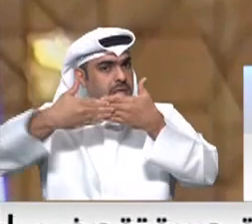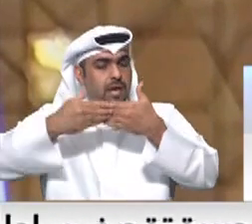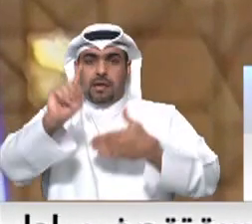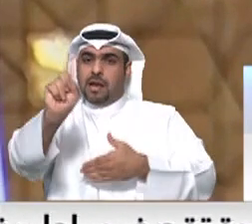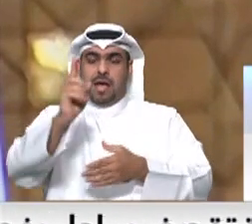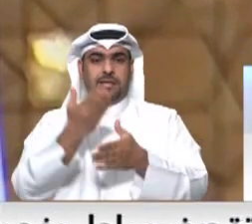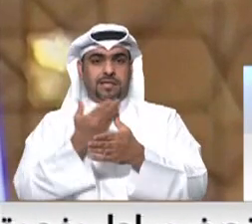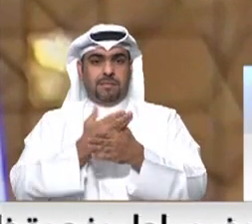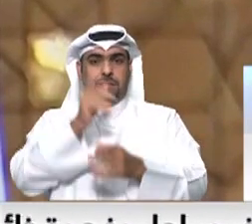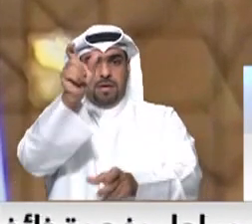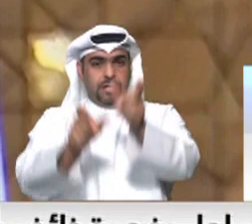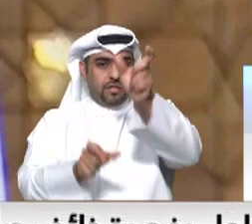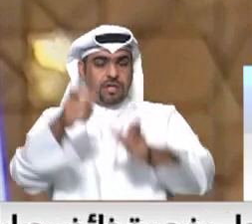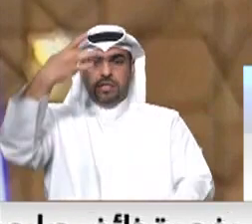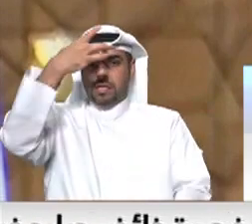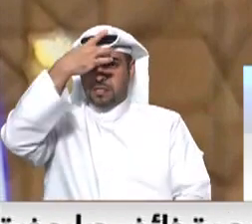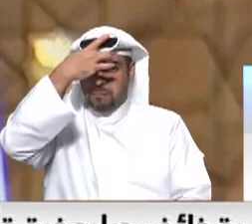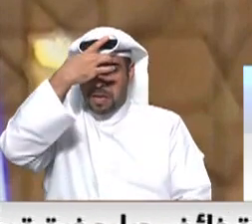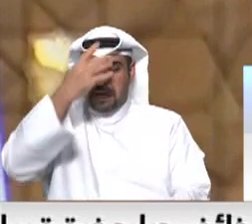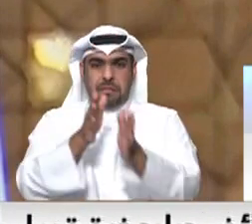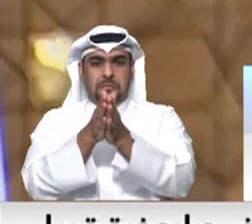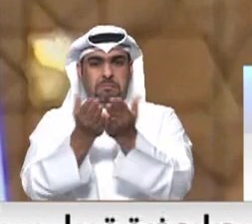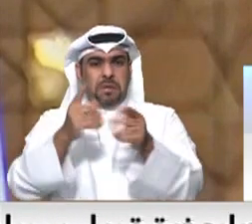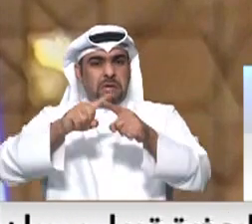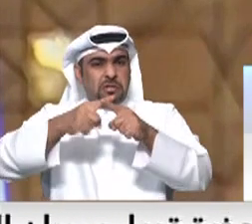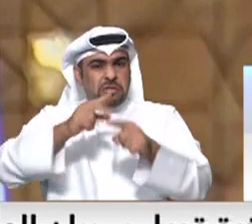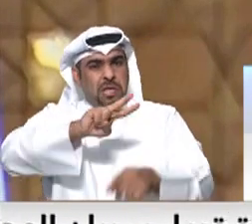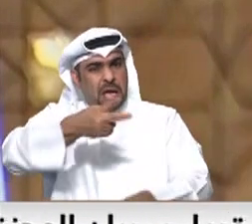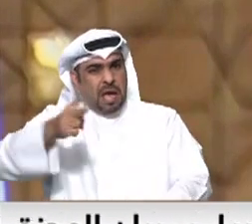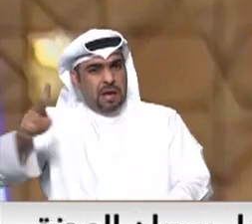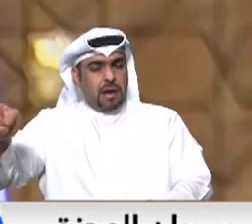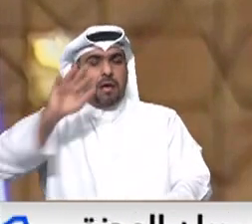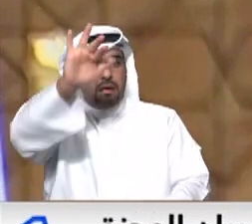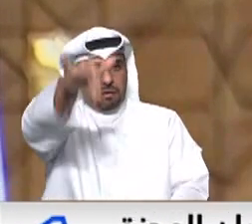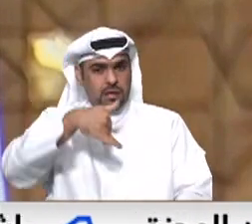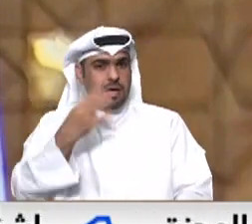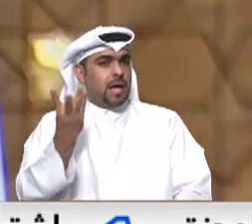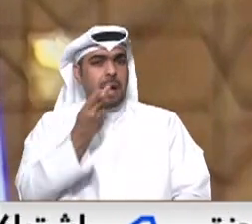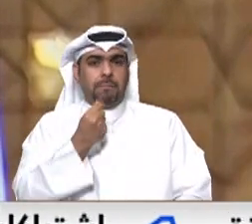الأسرى وحاملي الجنسيات الأجنبية، وهي أكثر من 30 دولة.